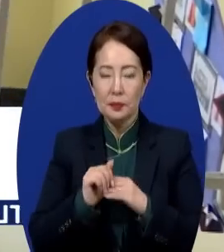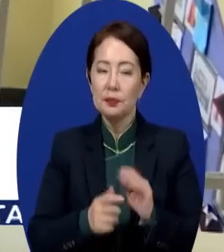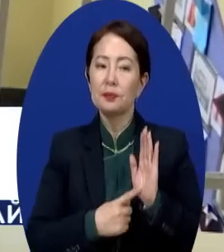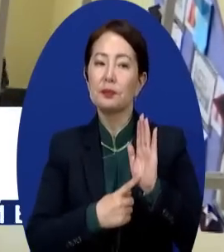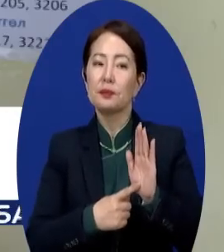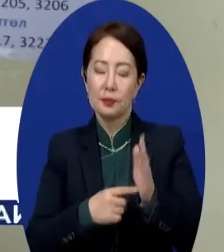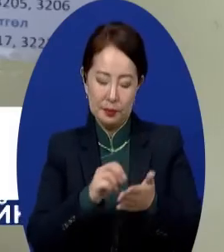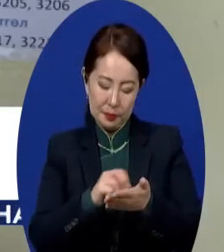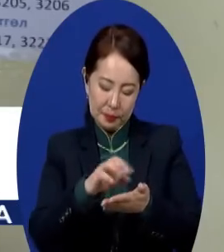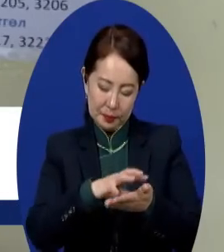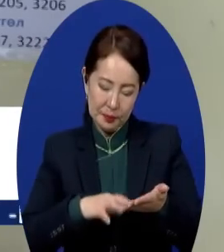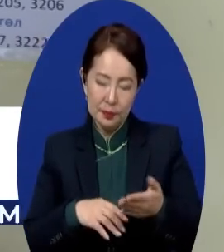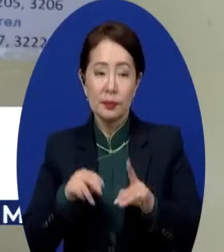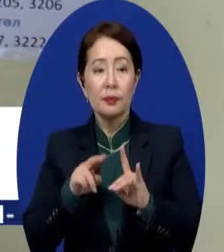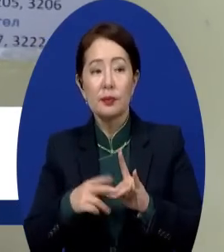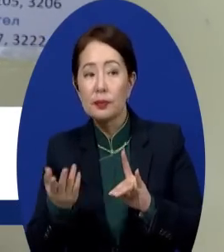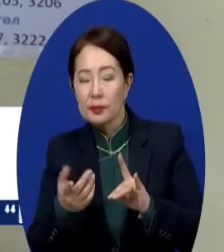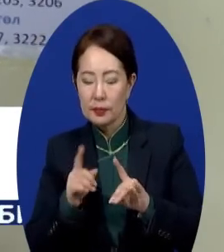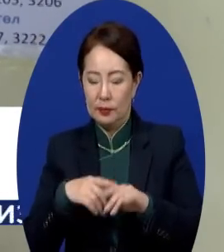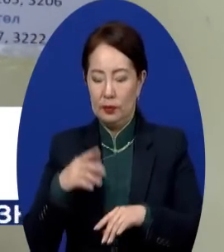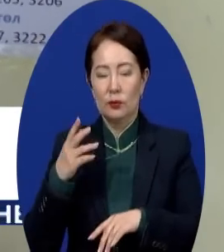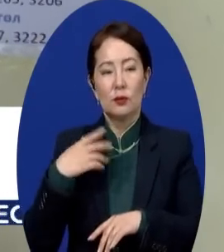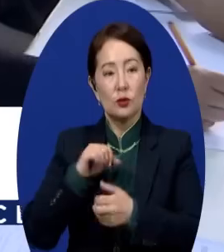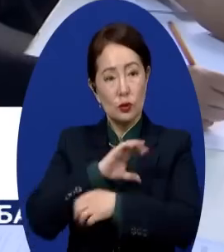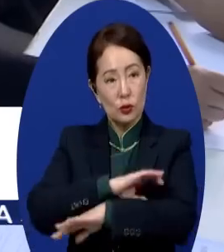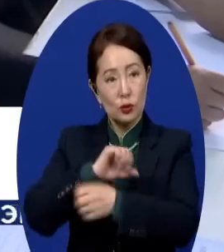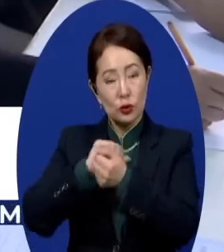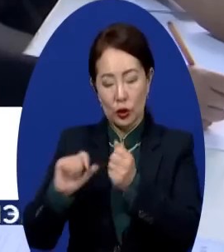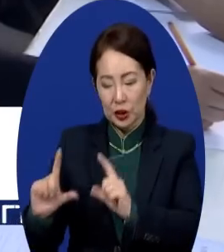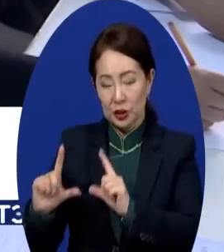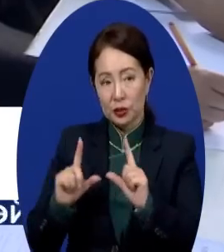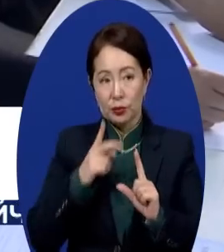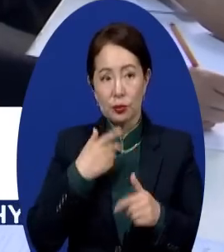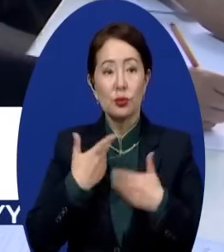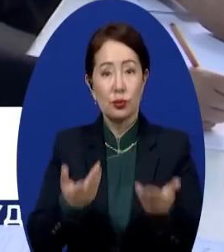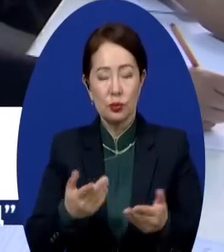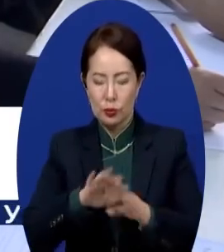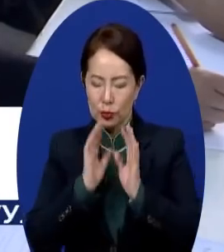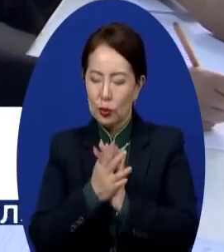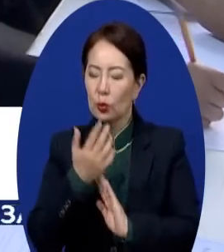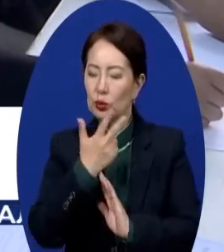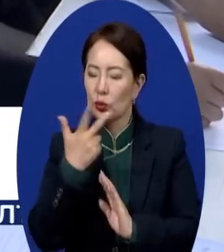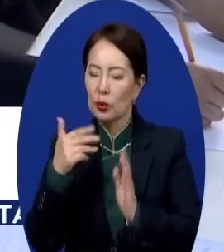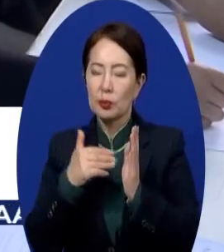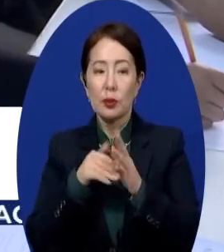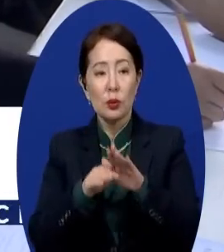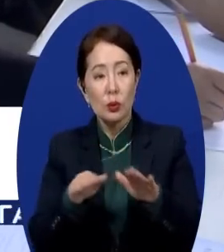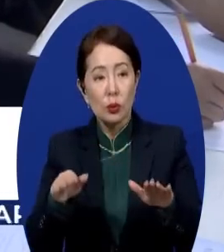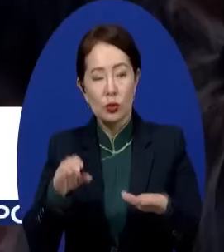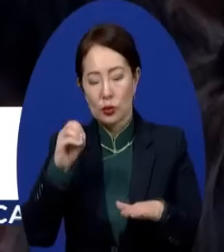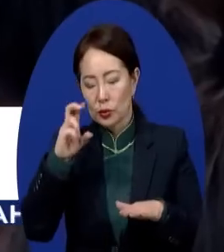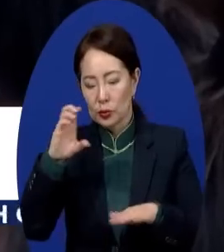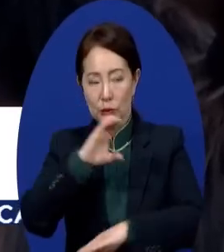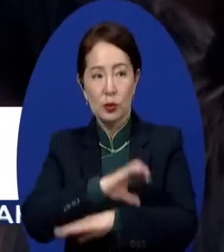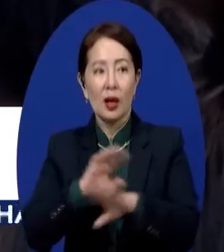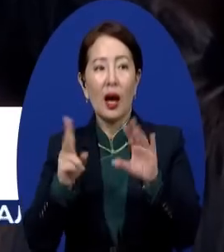бичиг, бүртгэлийн хуудас, суудлын хуваар бүрэн дунд боловсролын гэрчлэгээтэйгээ ирнэ. Энэ онд нийт 33,000 гаруй суралцагч ерөнхий боловсролын